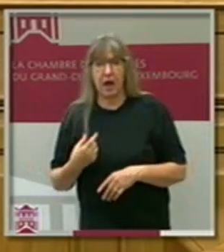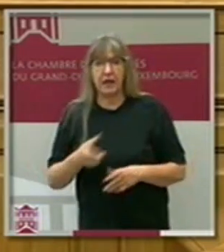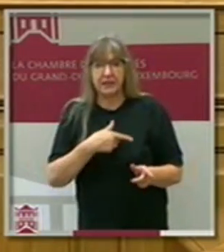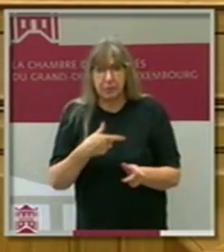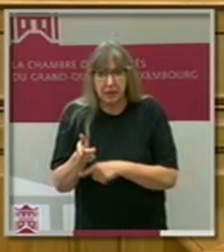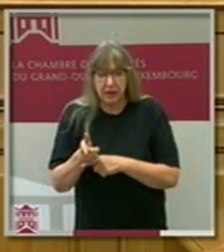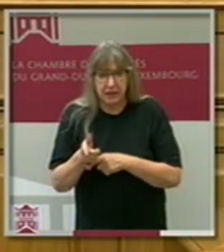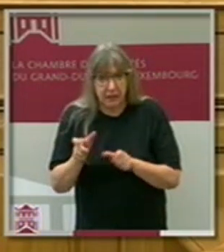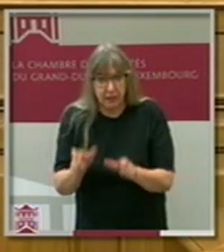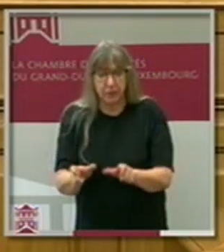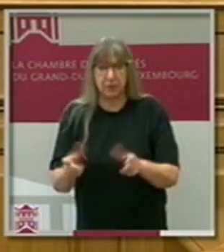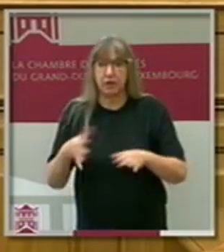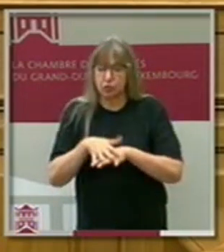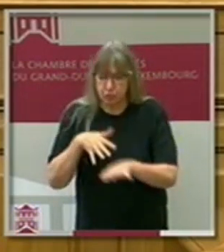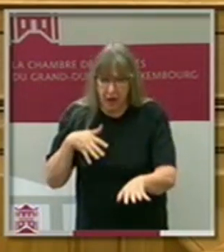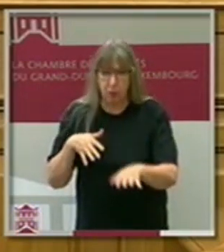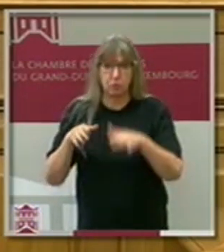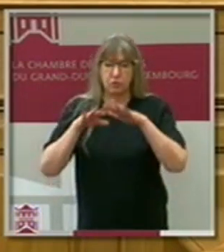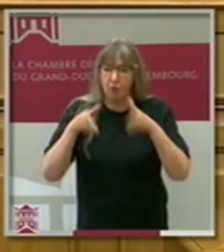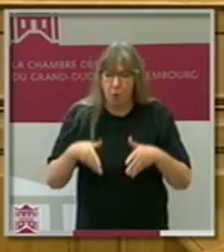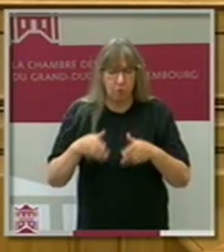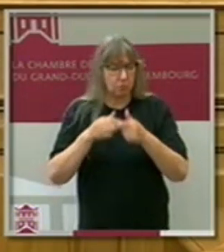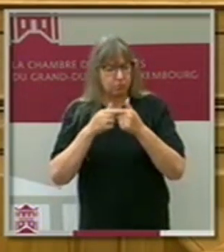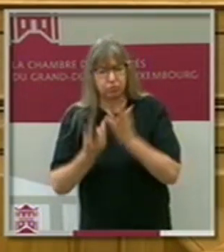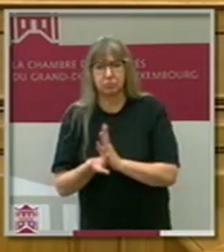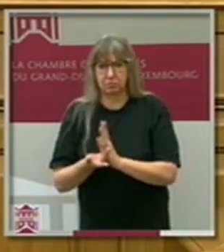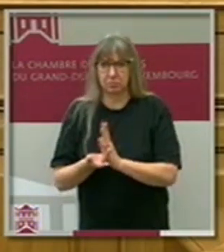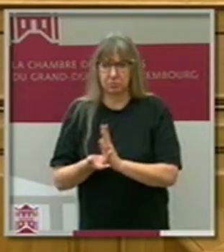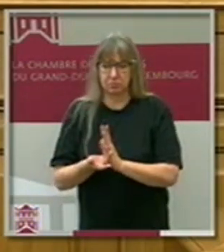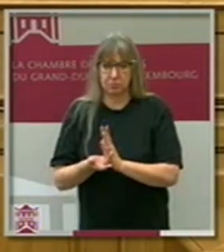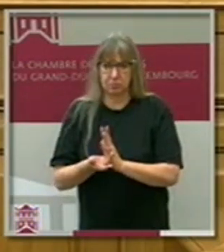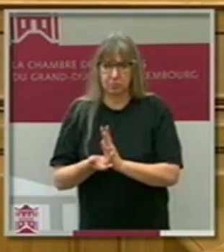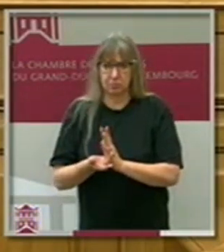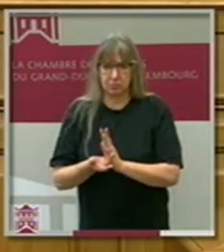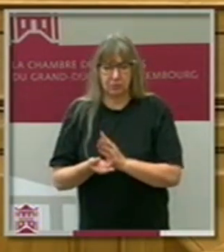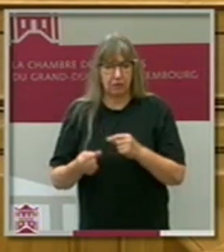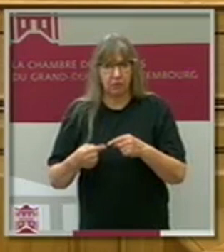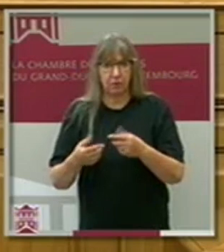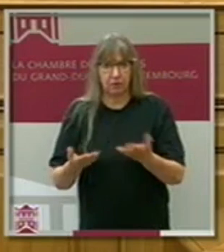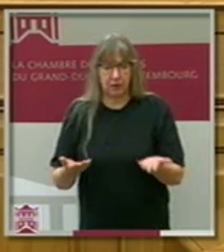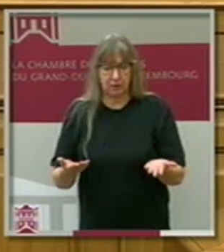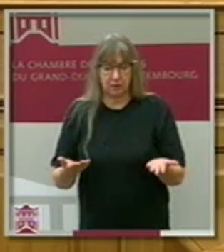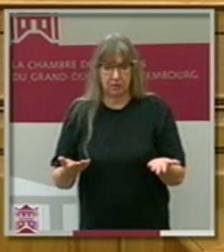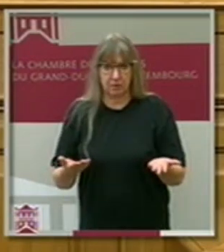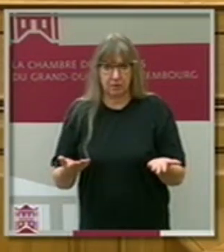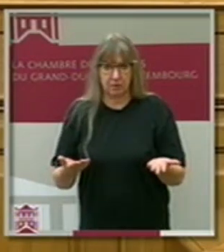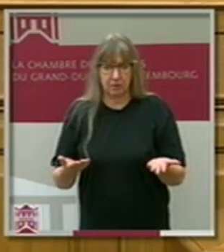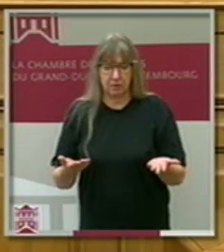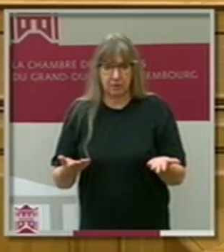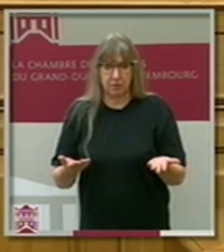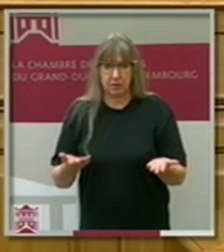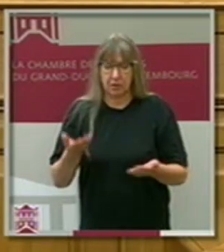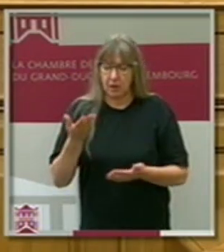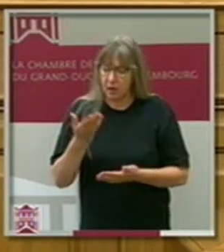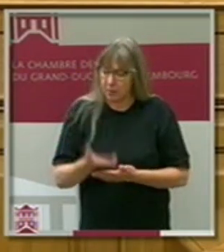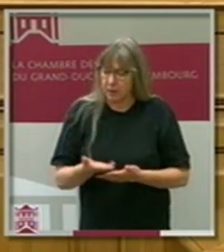so weiter. Für darüber zu schwätzen, sieht der Staatsminister viel mehr wie ein paar Paragraphen